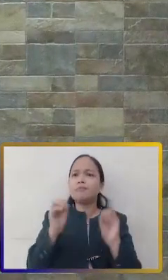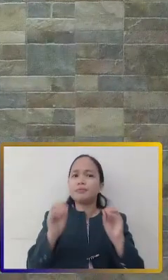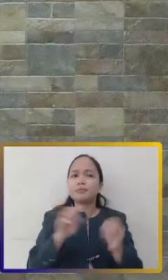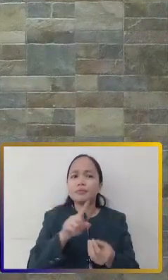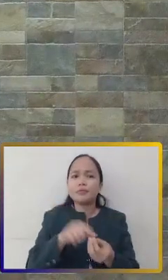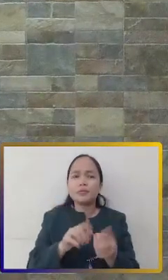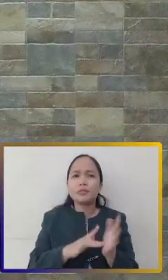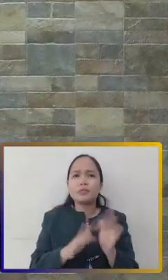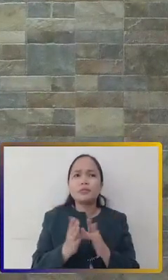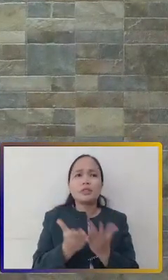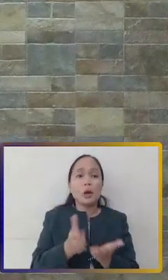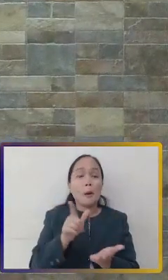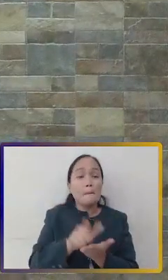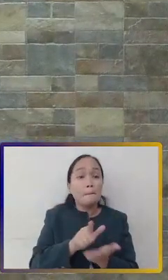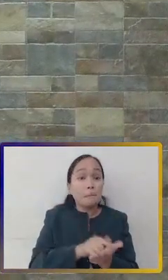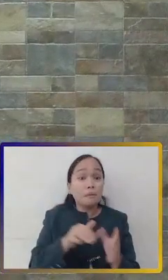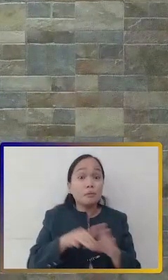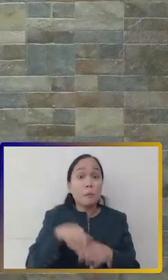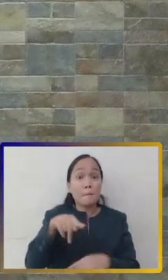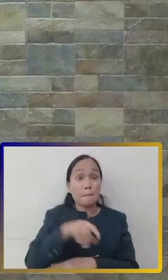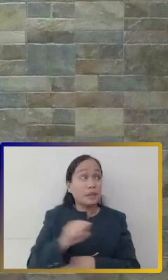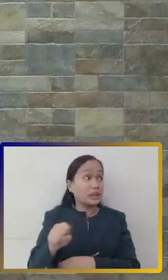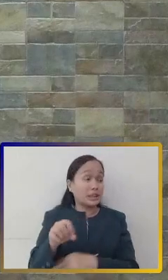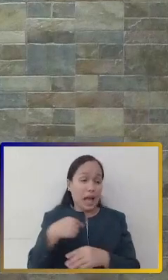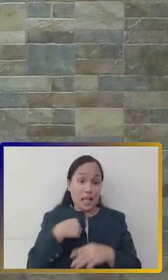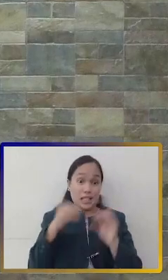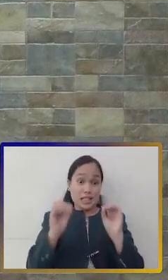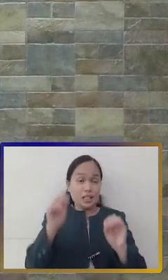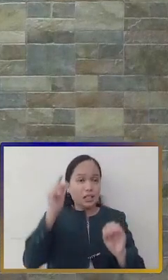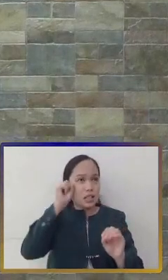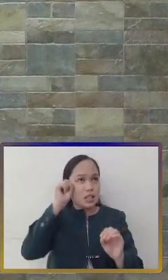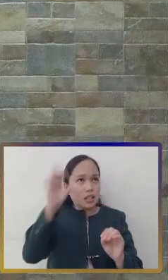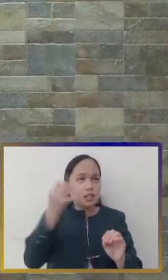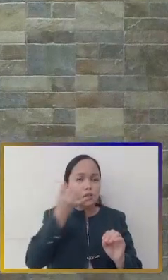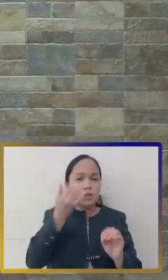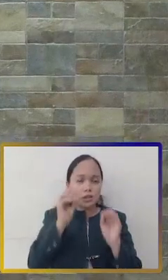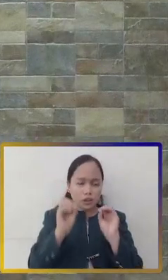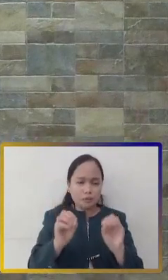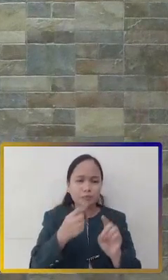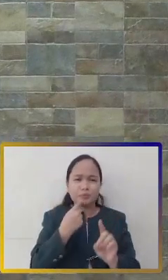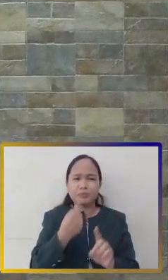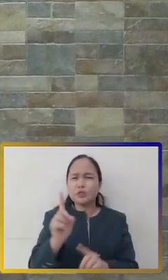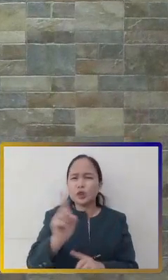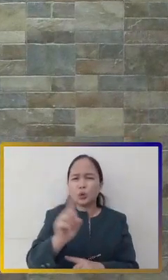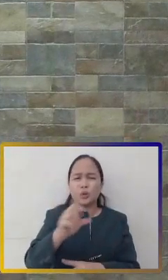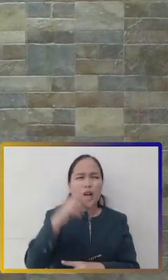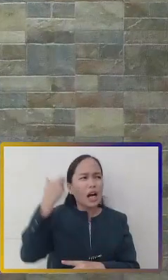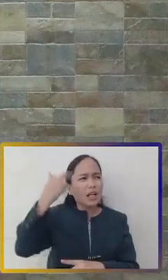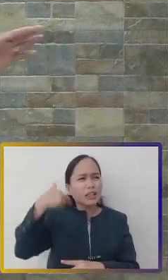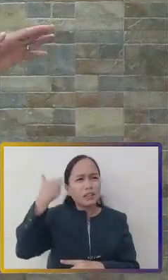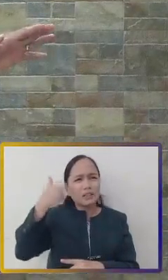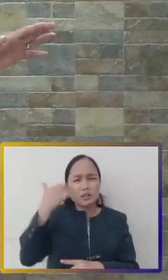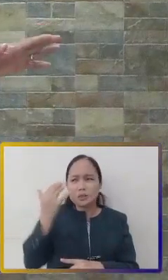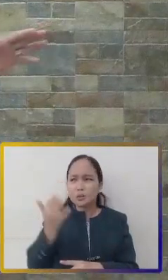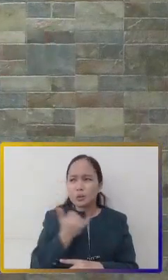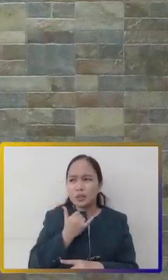Bible school po natin, sa PSS. Isa po yan sa senior ko po. You see, the reason kung bakit, you see, isa po yan, natutunan ko po yan